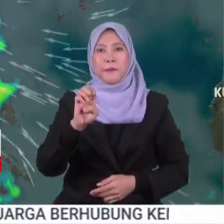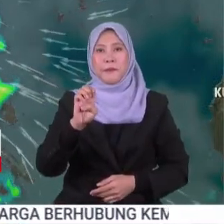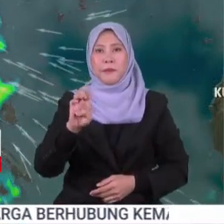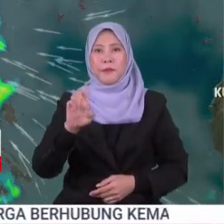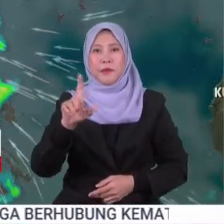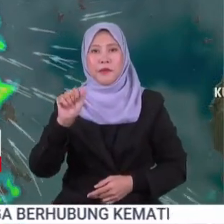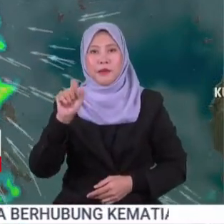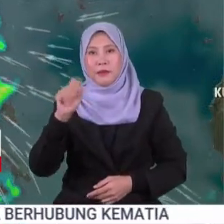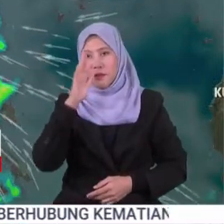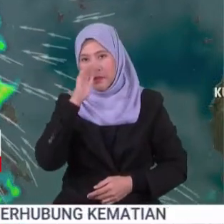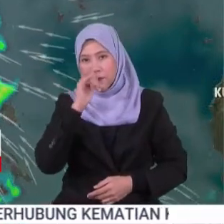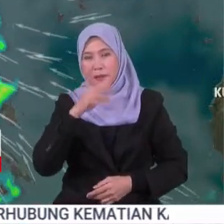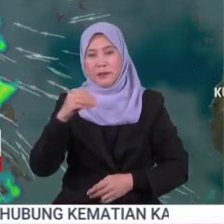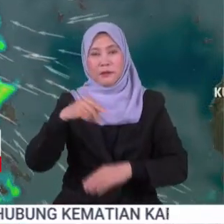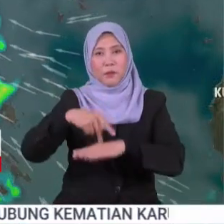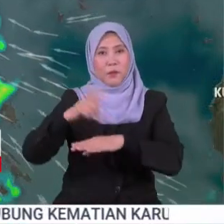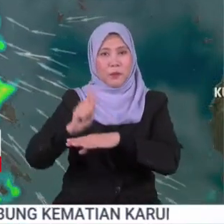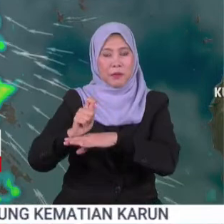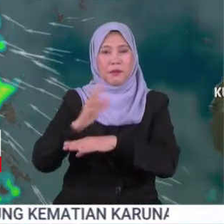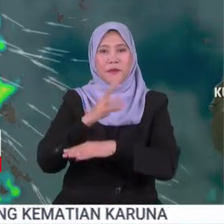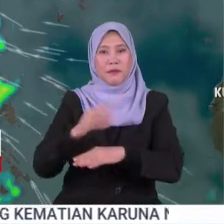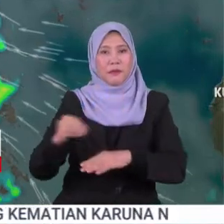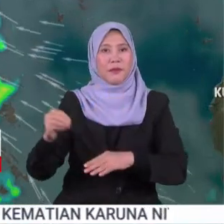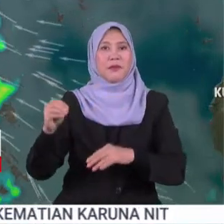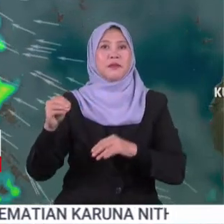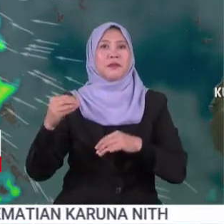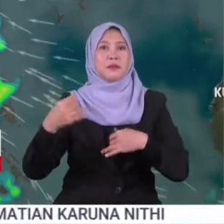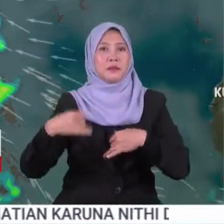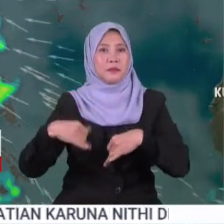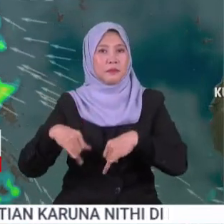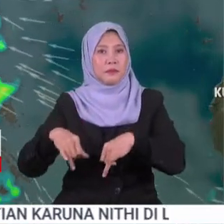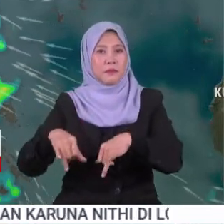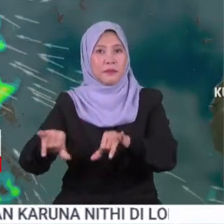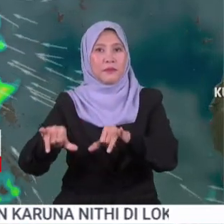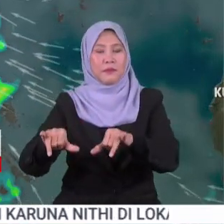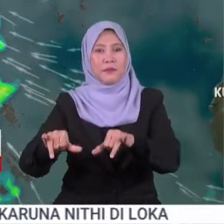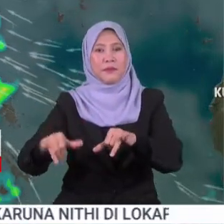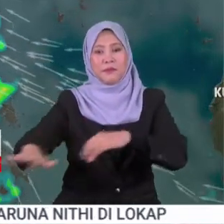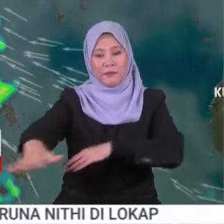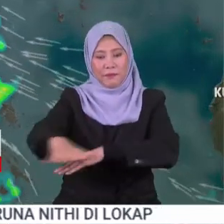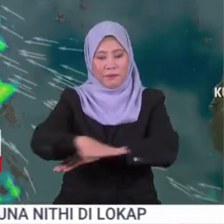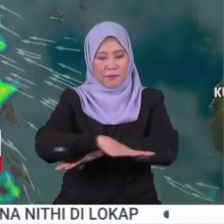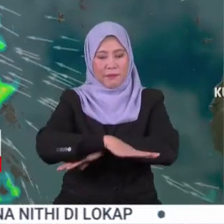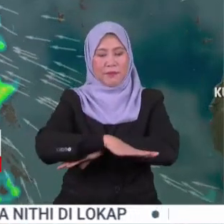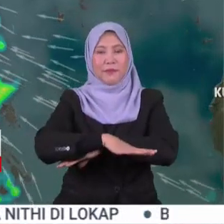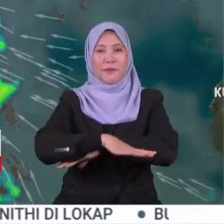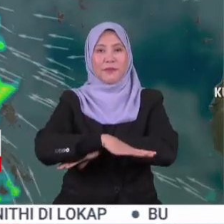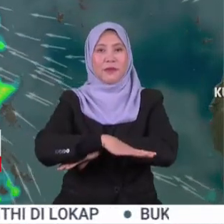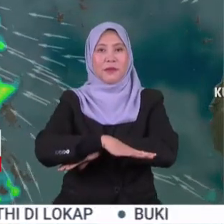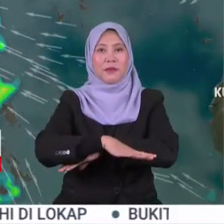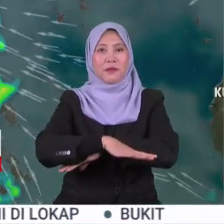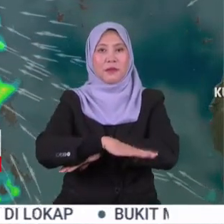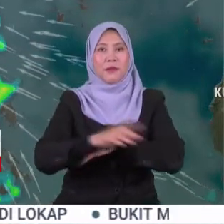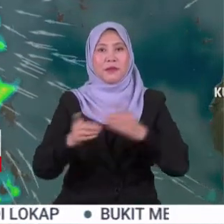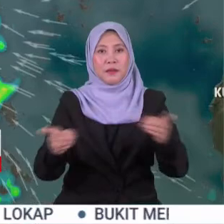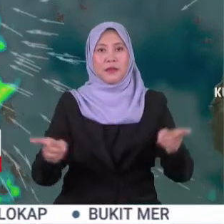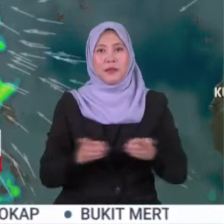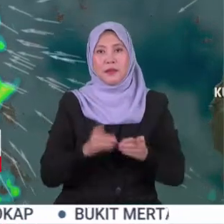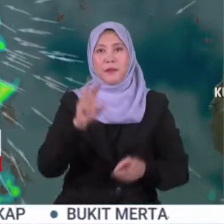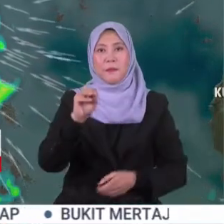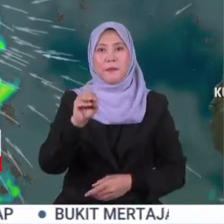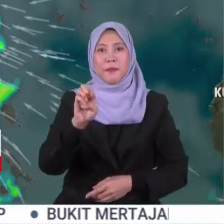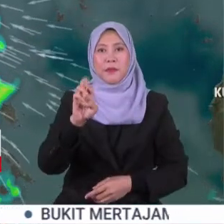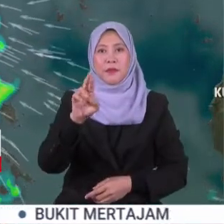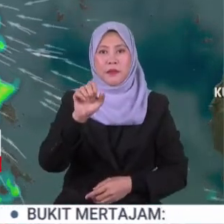Tioman, namun masih lagi berpotensi untuk masuki kawasan pesisiran pantai, terutamanya di daerah